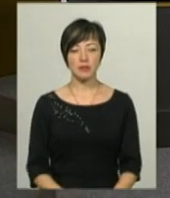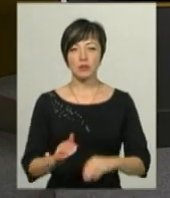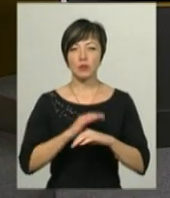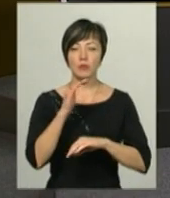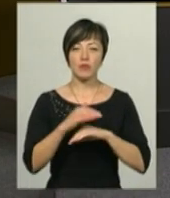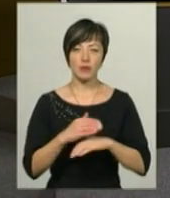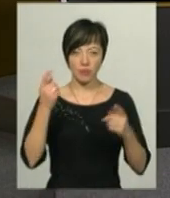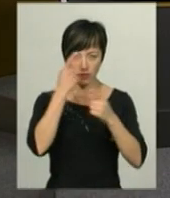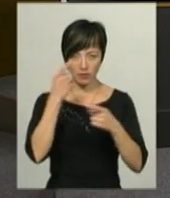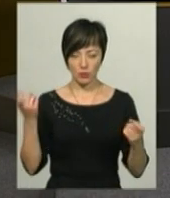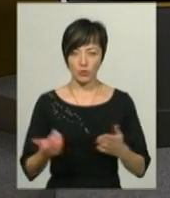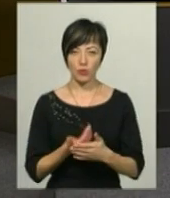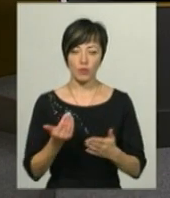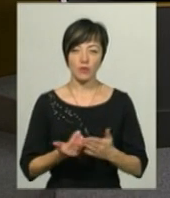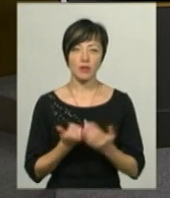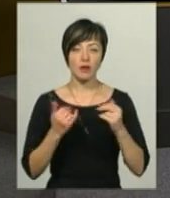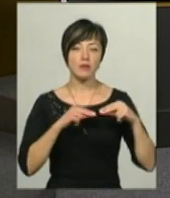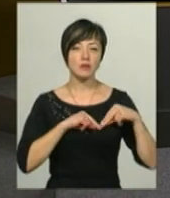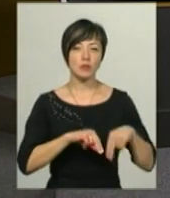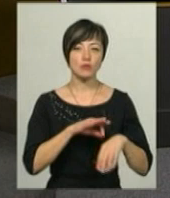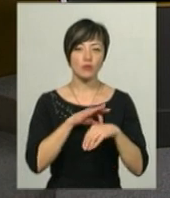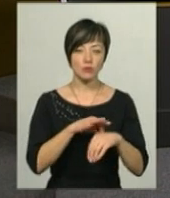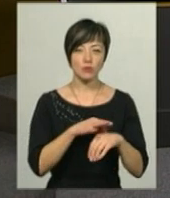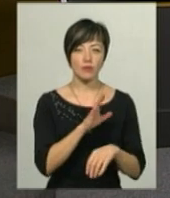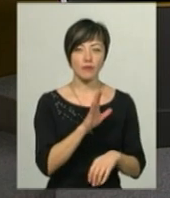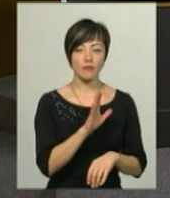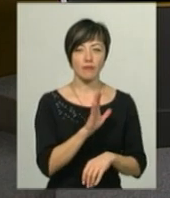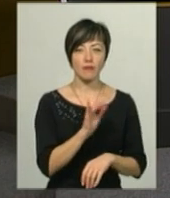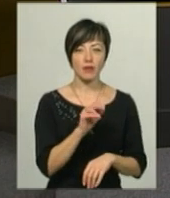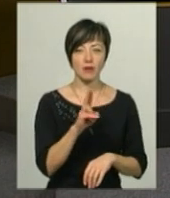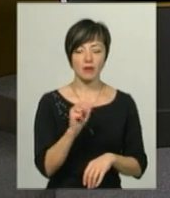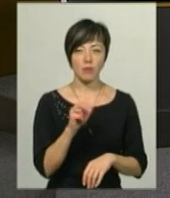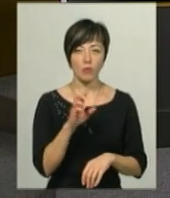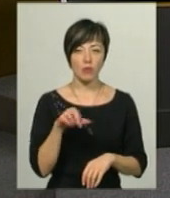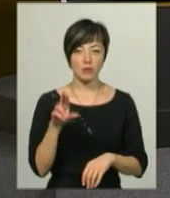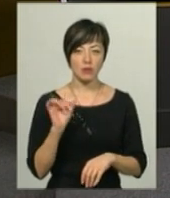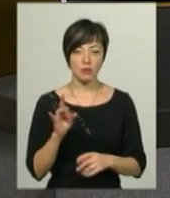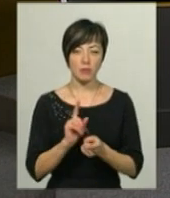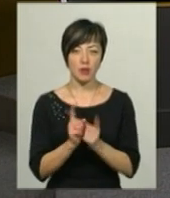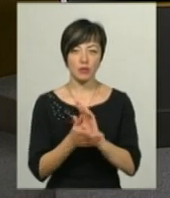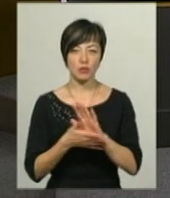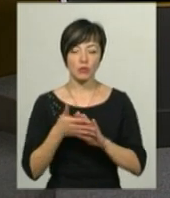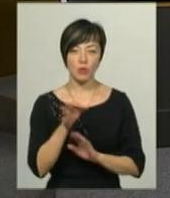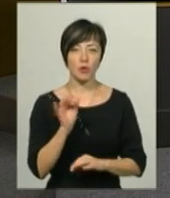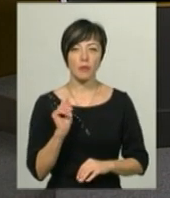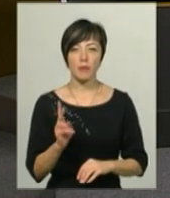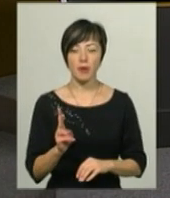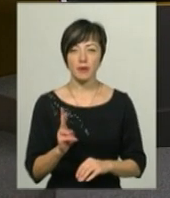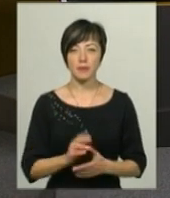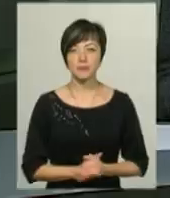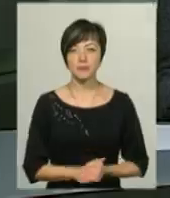Доброго вечора. В ефірі інформаційний випуск новин. У студії для вас працює ведуча Вікторія Бондар, переклад на жестову мову Ольги